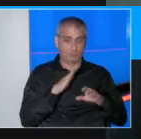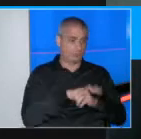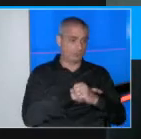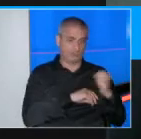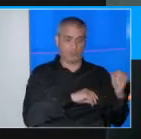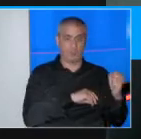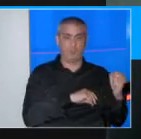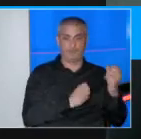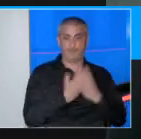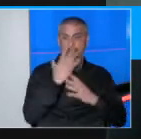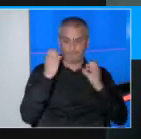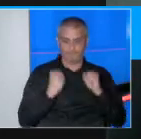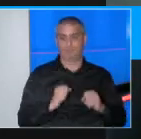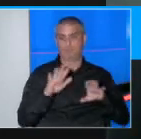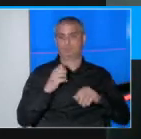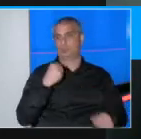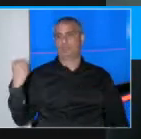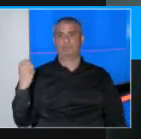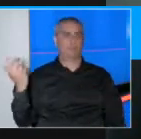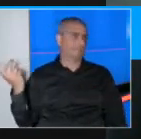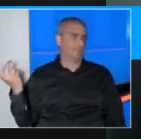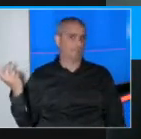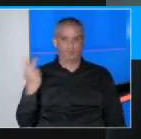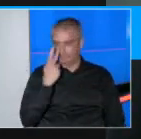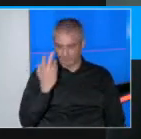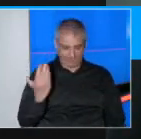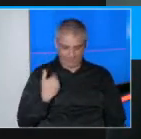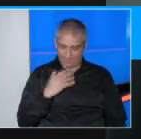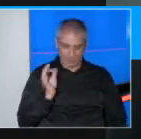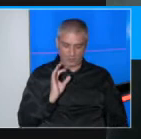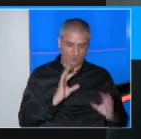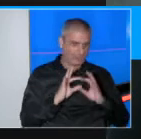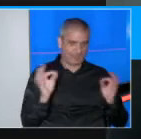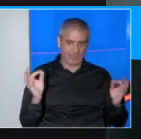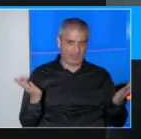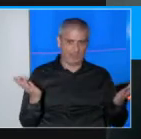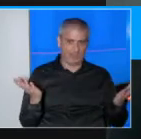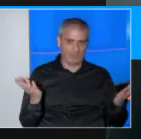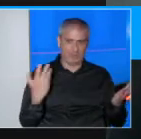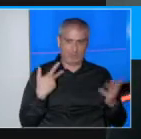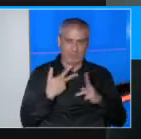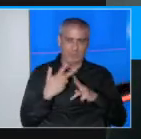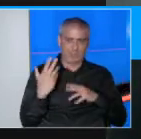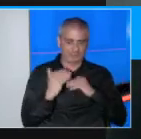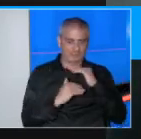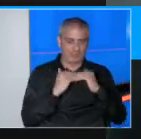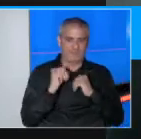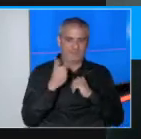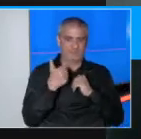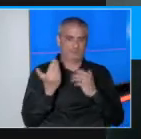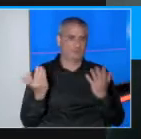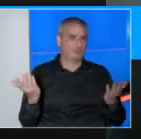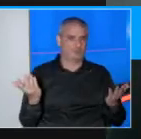שמאל, תקום בוודאות ממשלת ימין. הרי תראה, אנחנו עוד לא התחלנו, אנחנו עוד ב... רק בשלבים